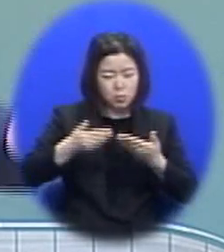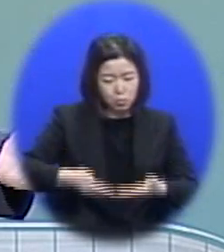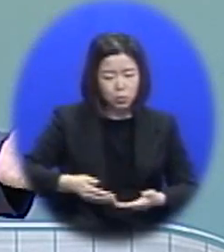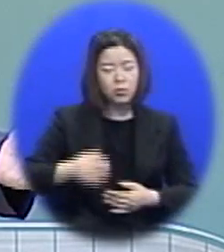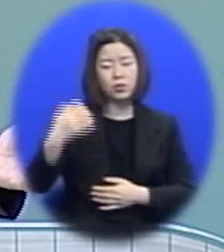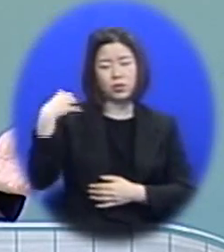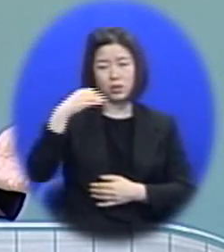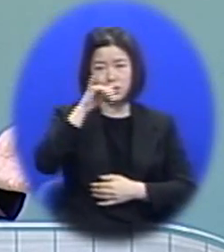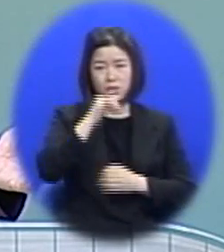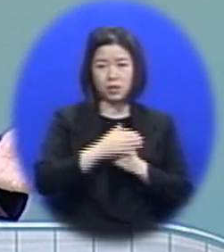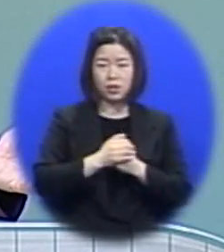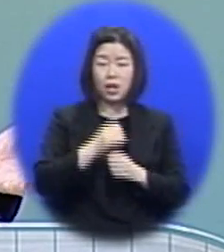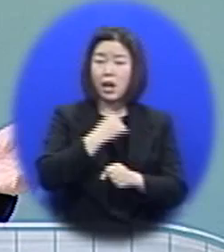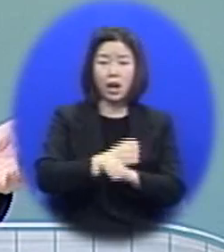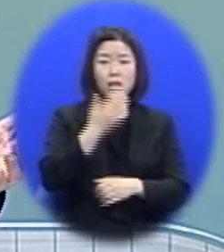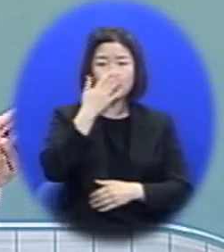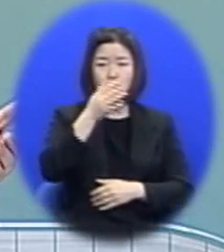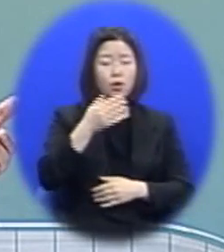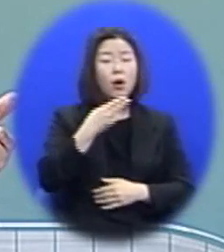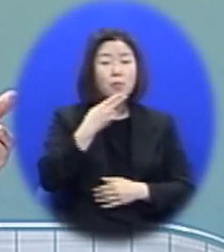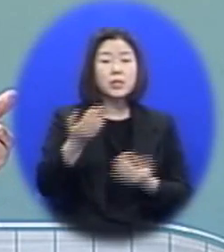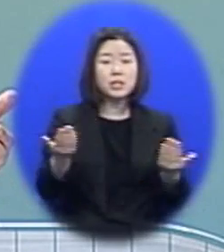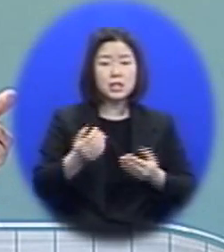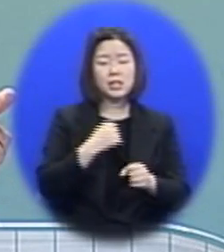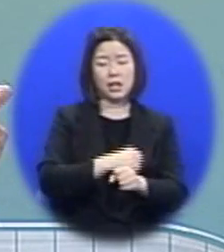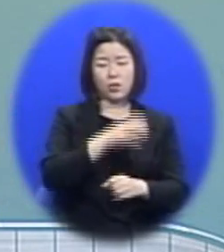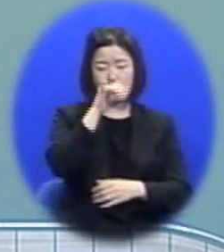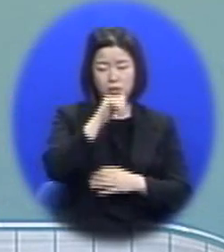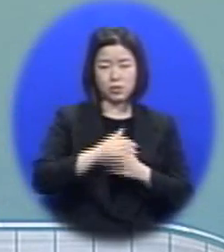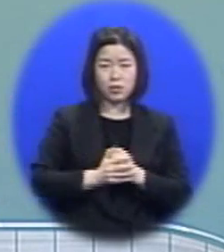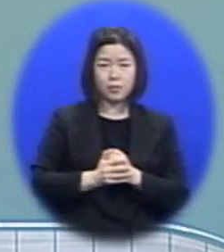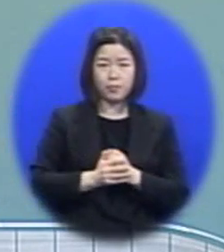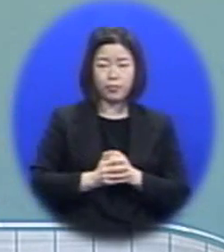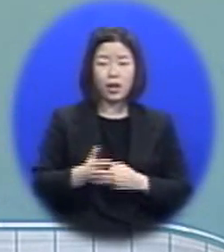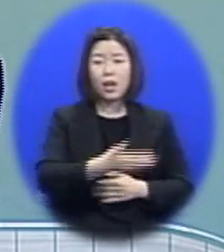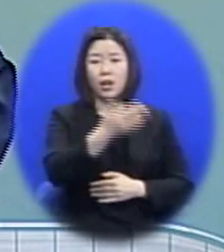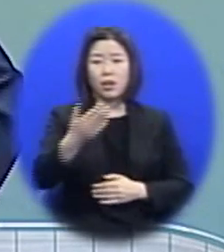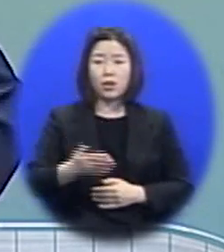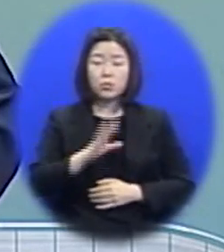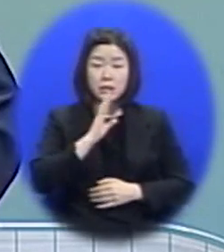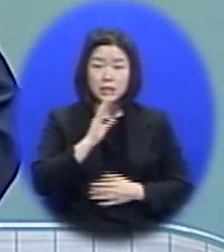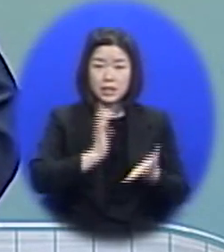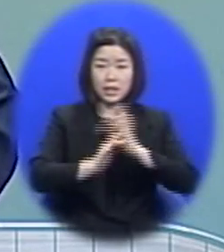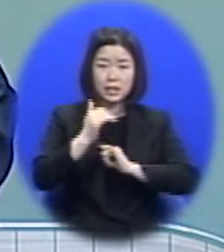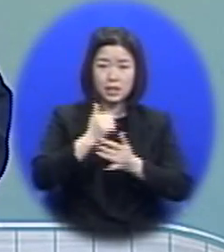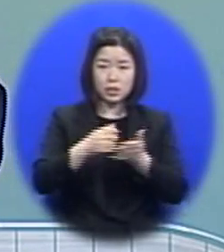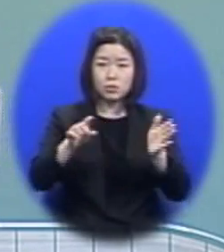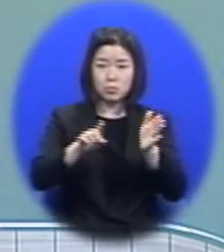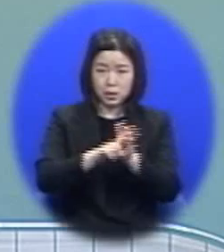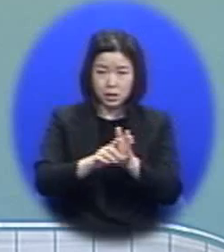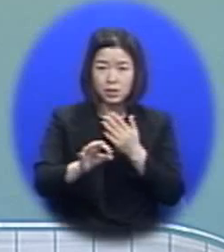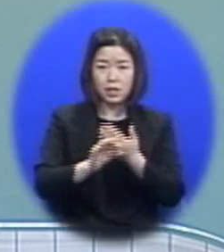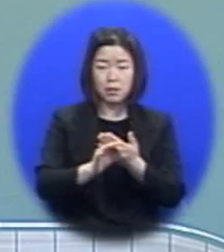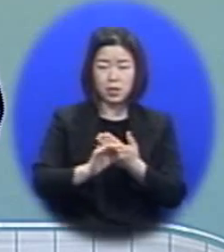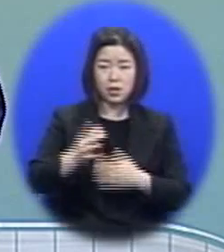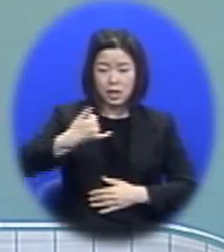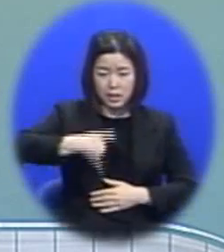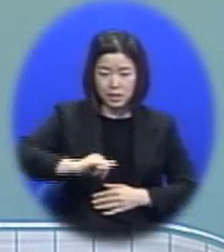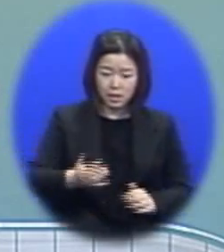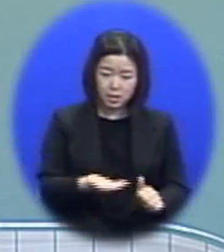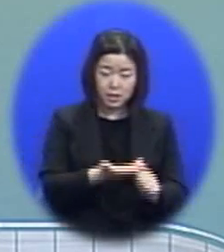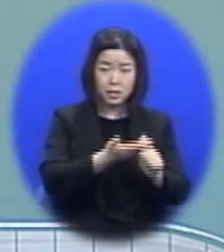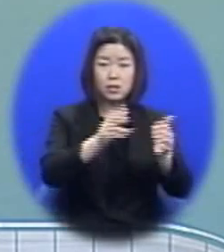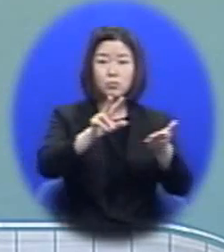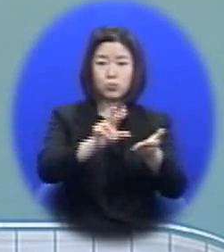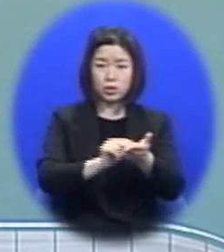없는 일을 하고 있는 거지요 여러분이 진짜 예수님을 믿으신다면 자녀 기르는 문제